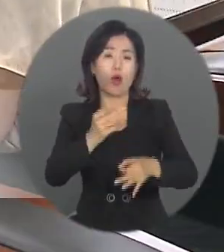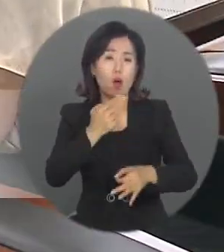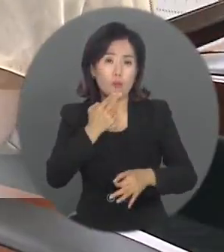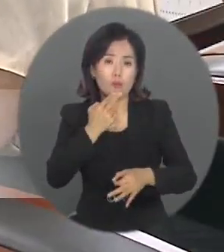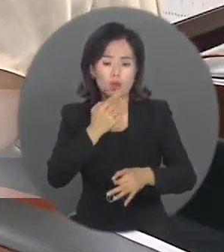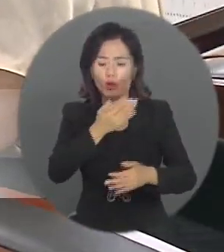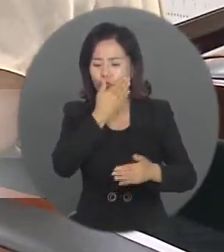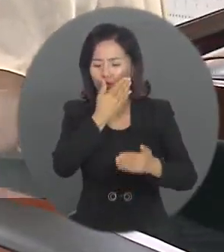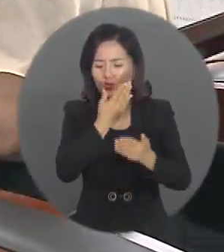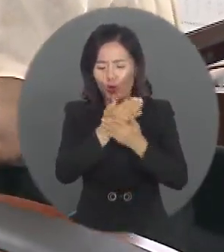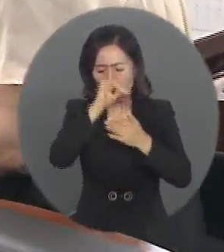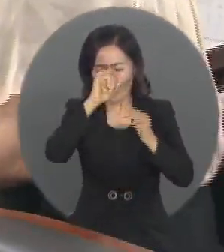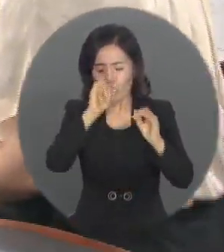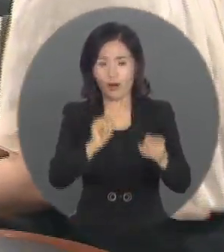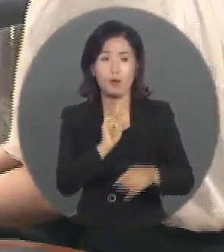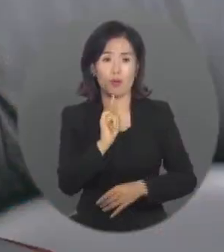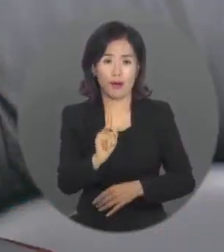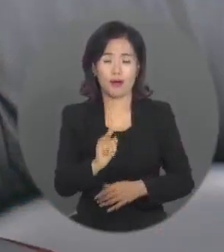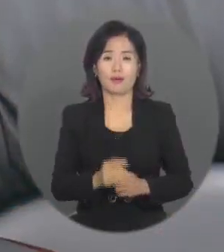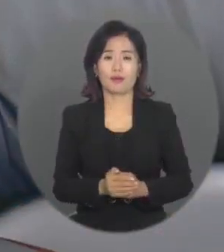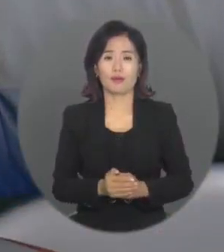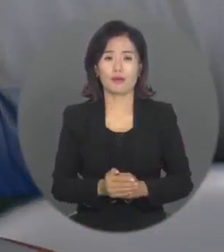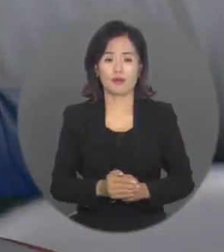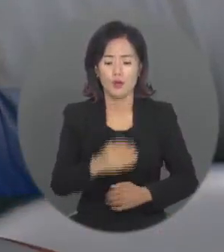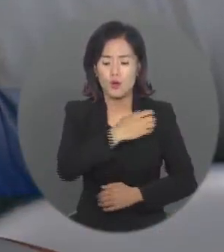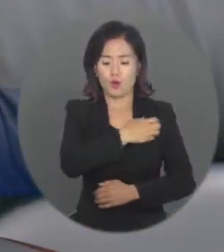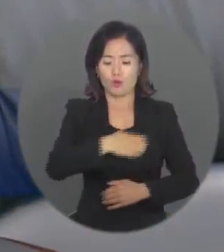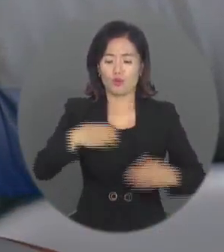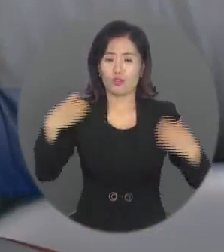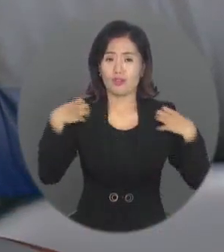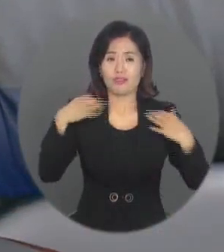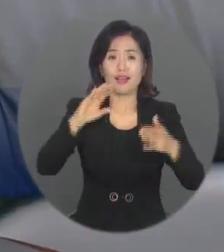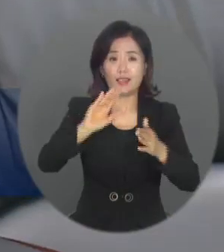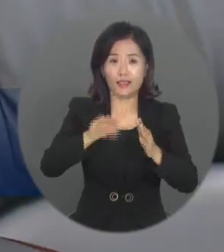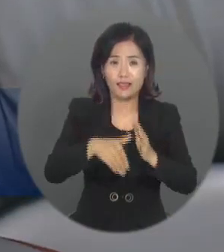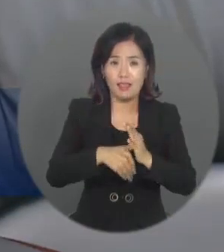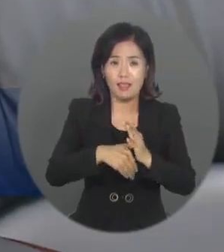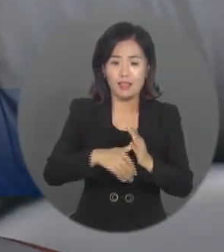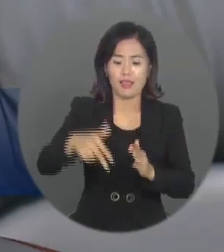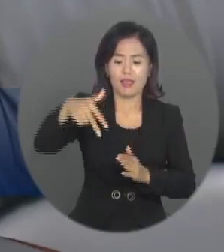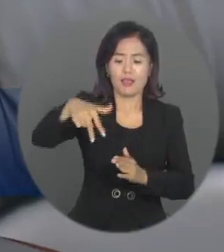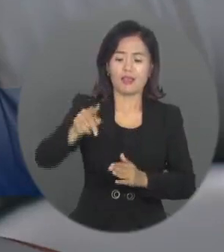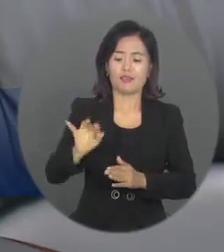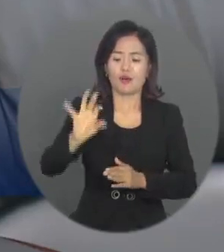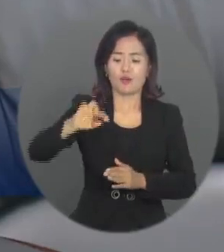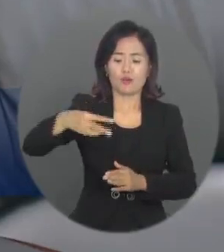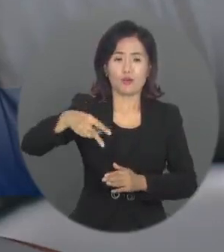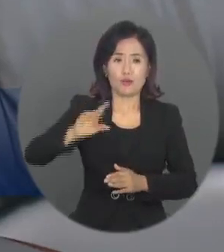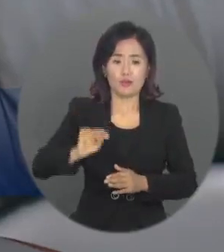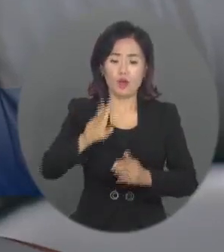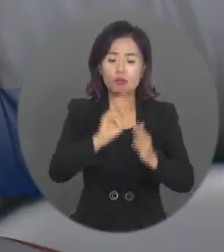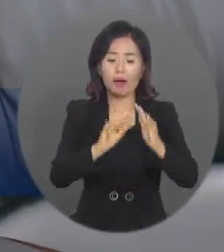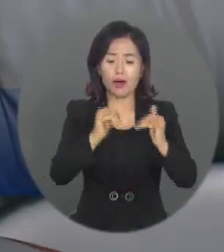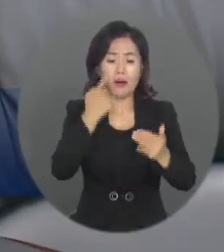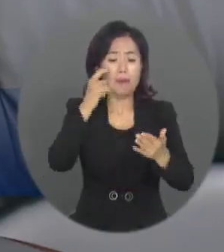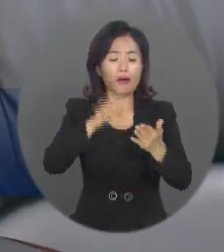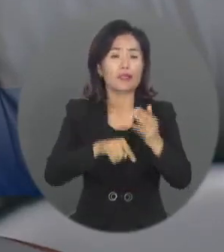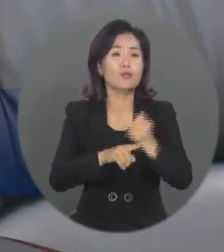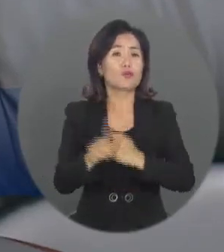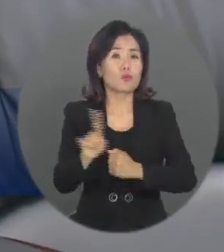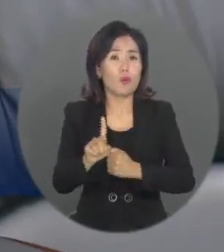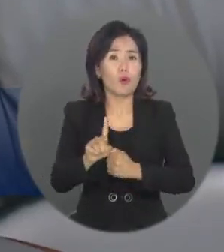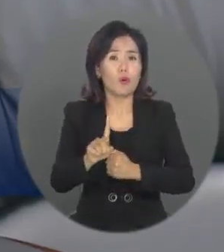알릴 절호의 기회라고 답했습니다. 제가 구청장 시절에 정률성이라는 음악가를 발굴해서 했던 것은